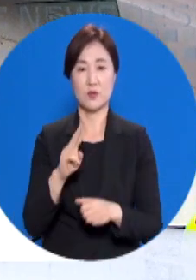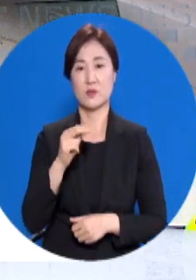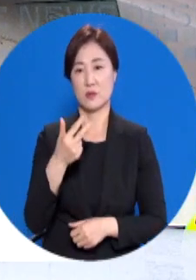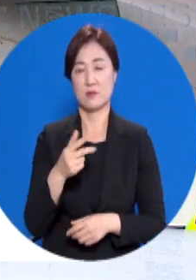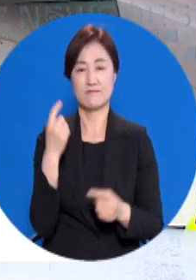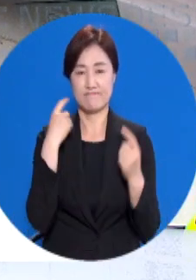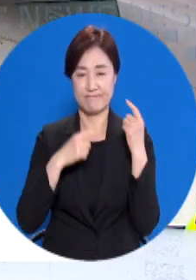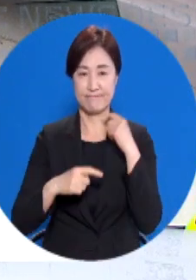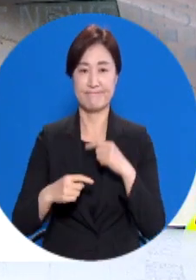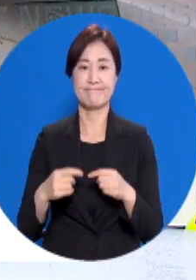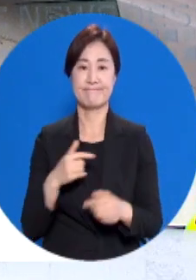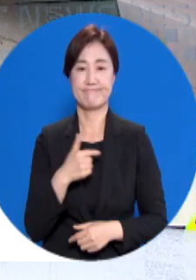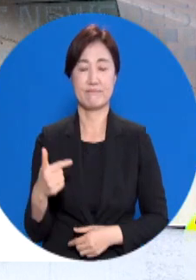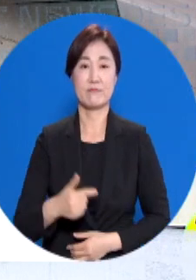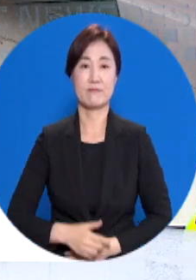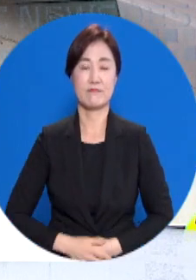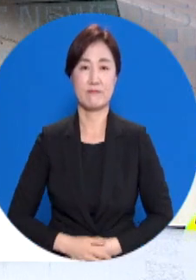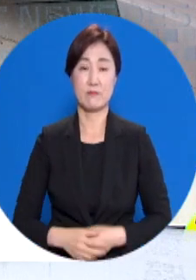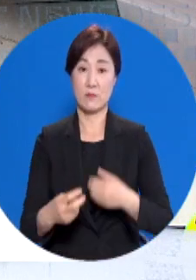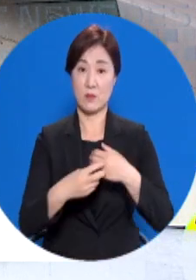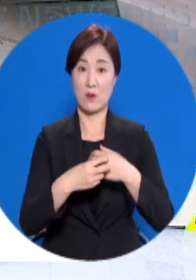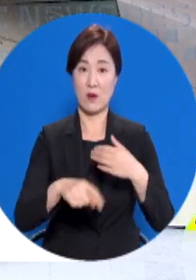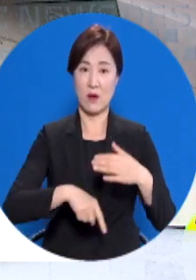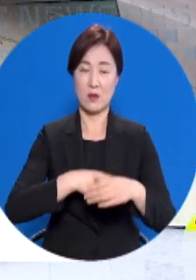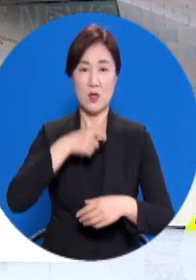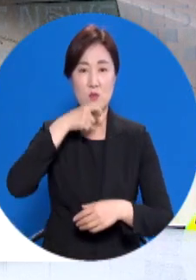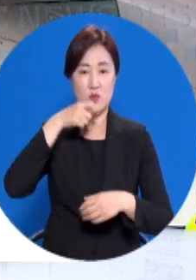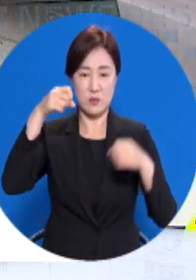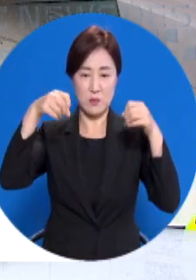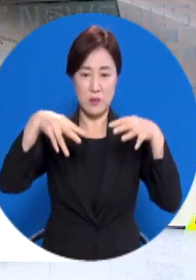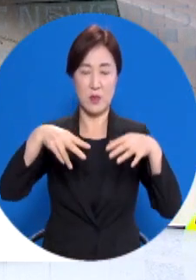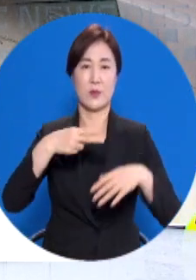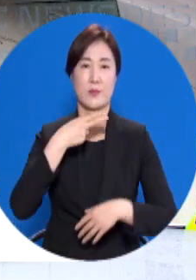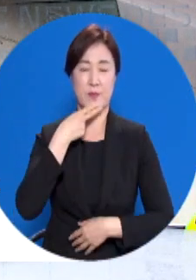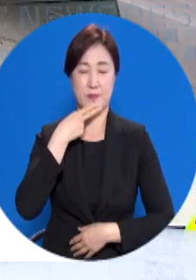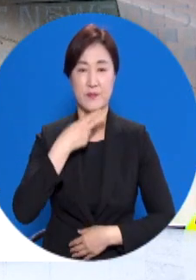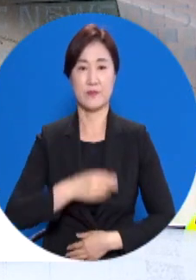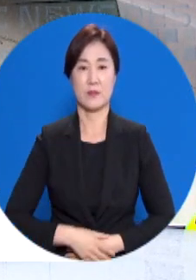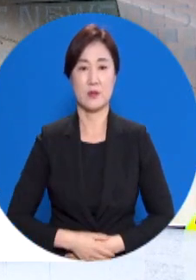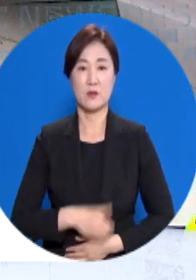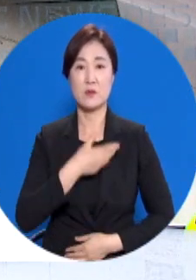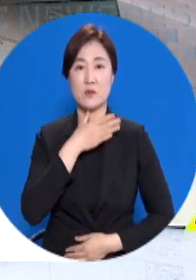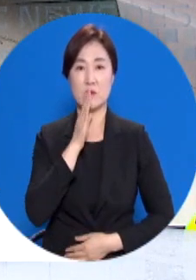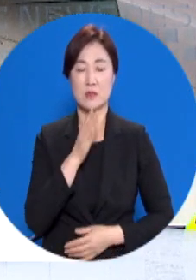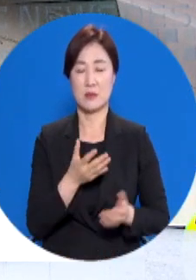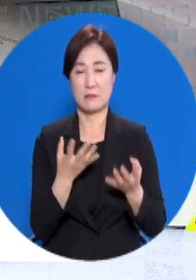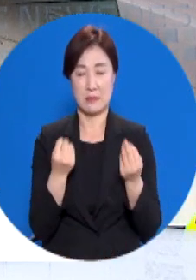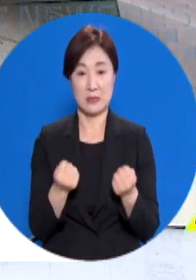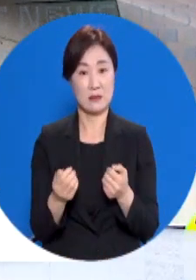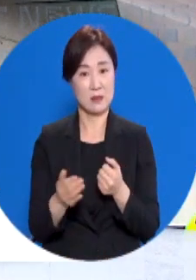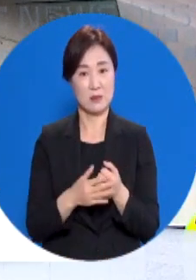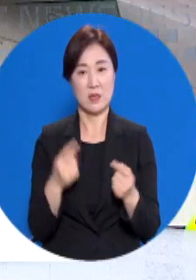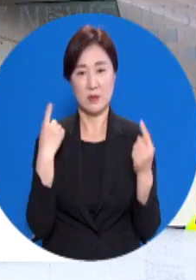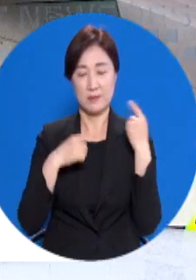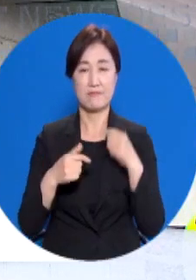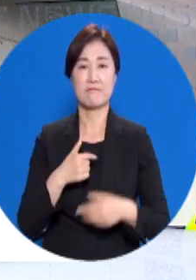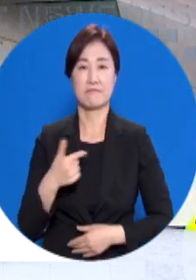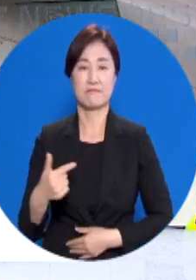27명이 중경상을 입었습니다. 병원에는 스프링클러가 설치되어 있지 않았고 노약자들이 많아 인명피해가